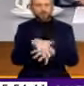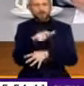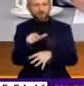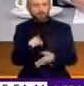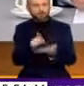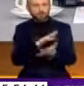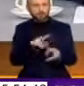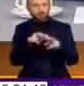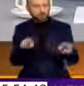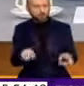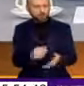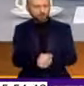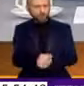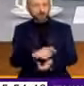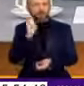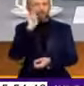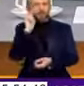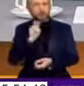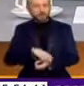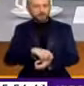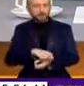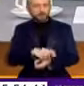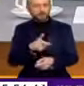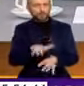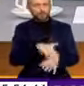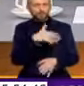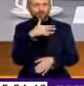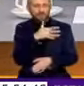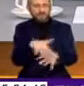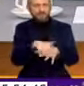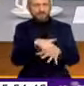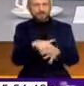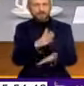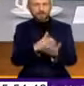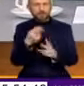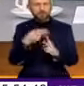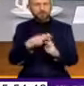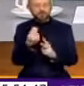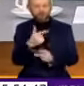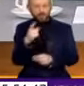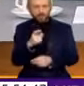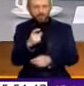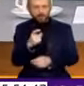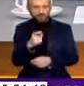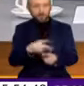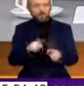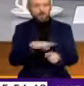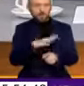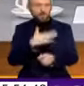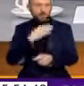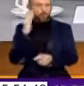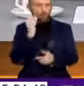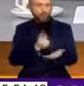бути однаковою. В Україні довший час населення мало пільгові ціни на газ. І це було, на мою